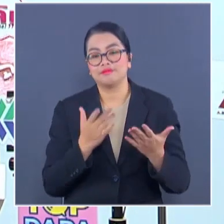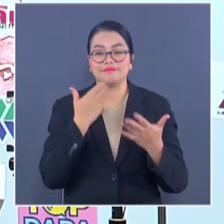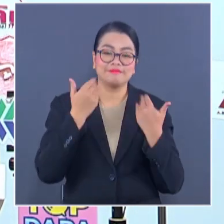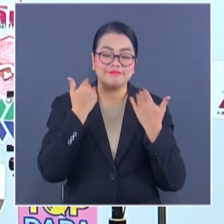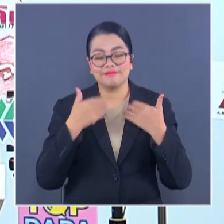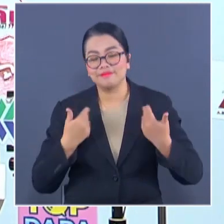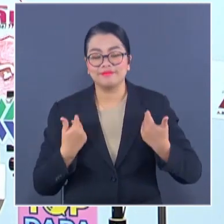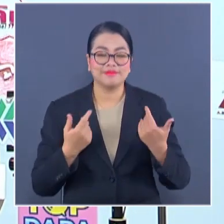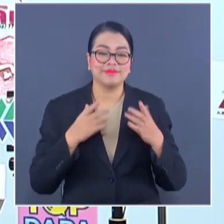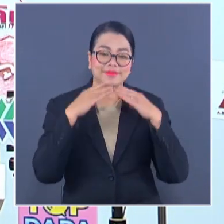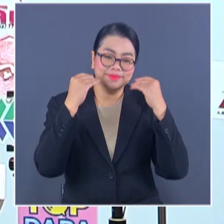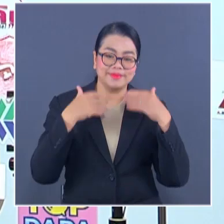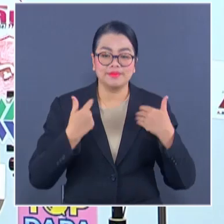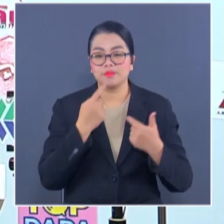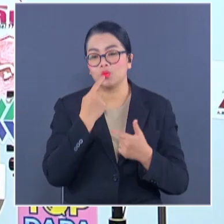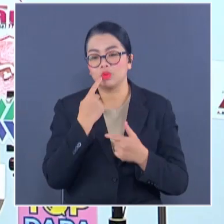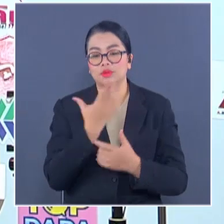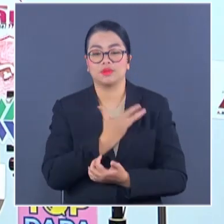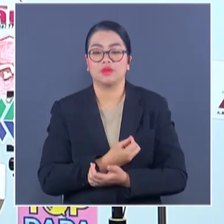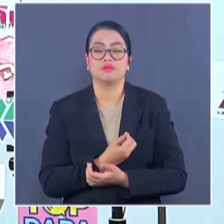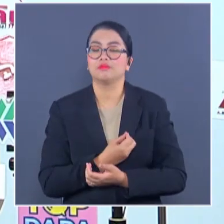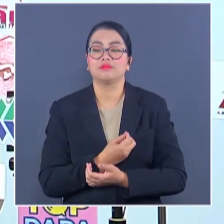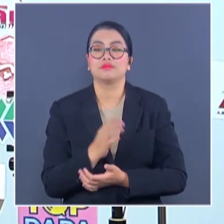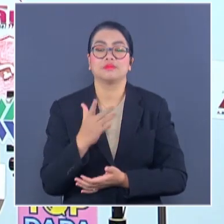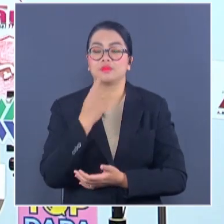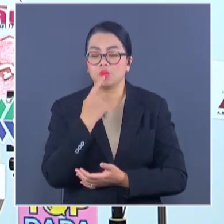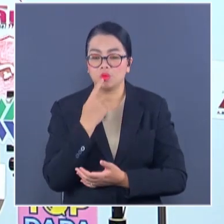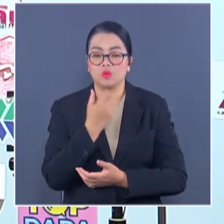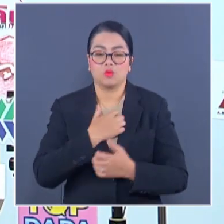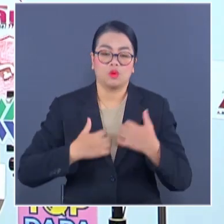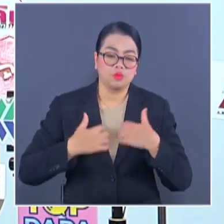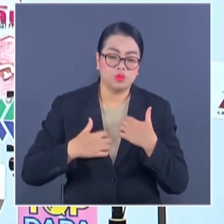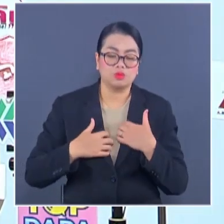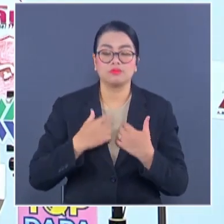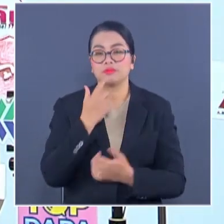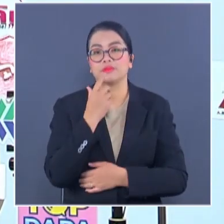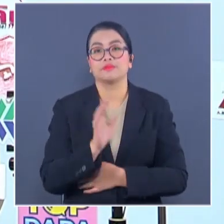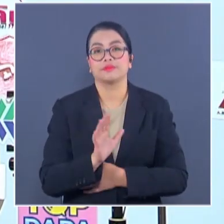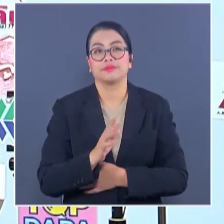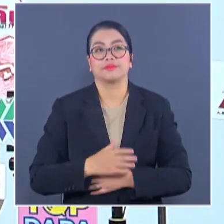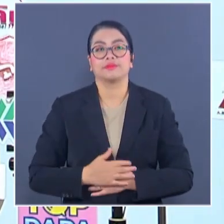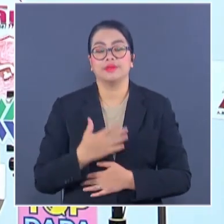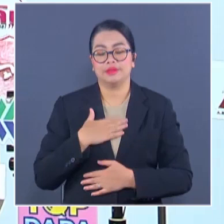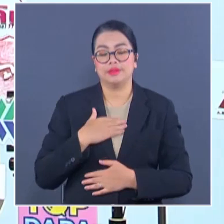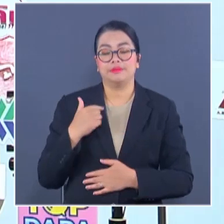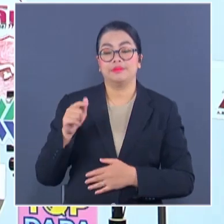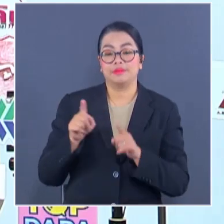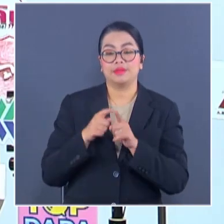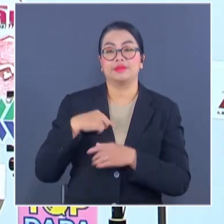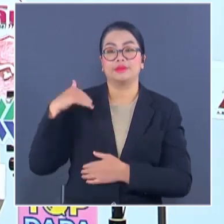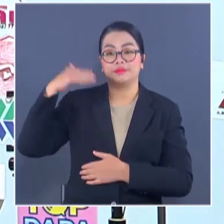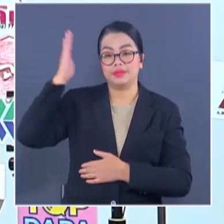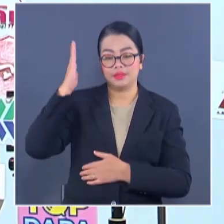คนอื่นทำให้คนอื่นรอยิ้มเขาจะไม่ค่อยพูดถึงแบบเรื่องความผูกพันตัวเองสักเท่าไหร่ในฐานะพี่ชายคนหนึ่งก็มีส่งกำลังใจไป